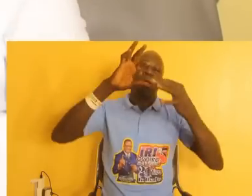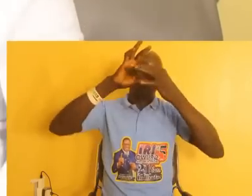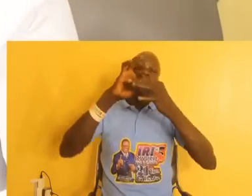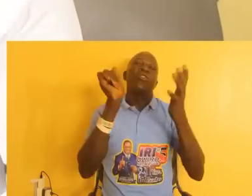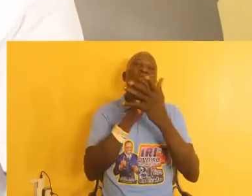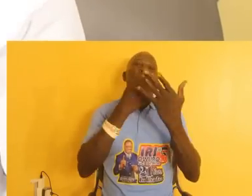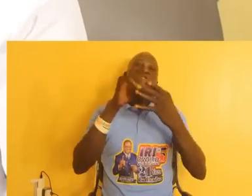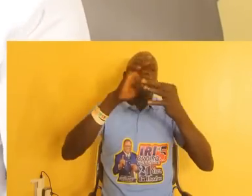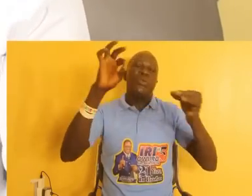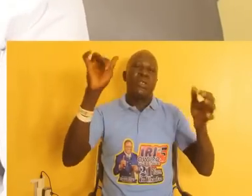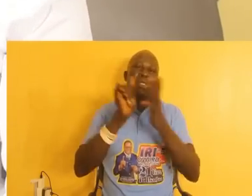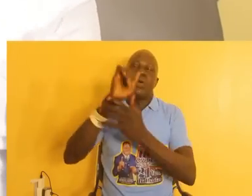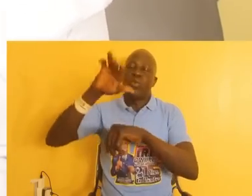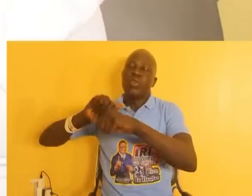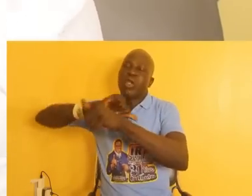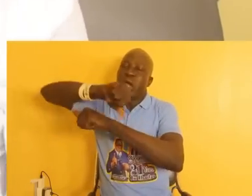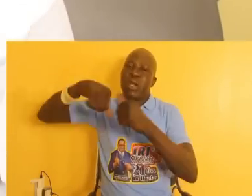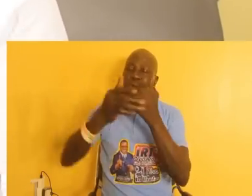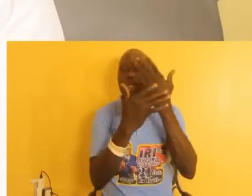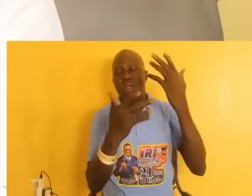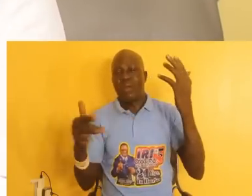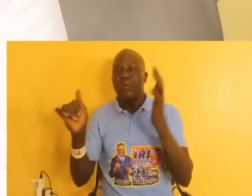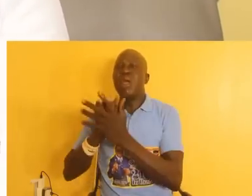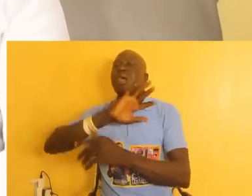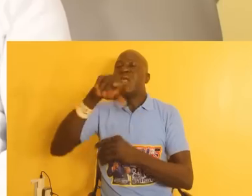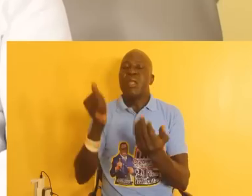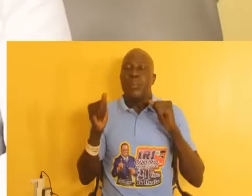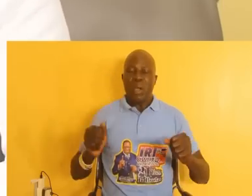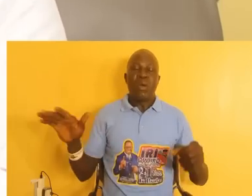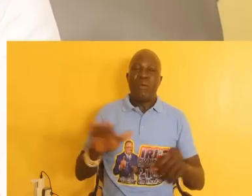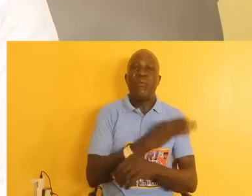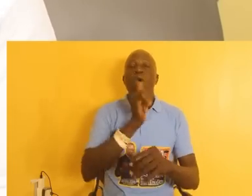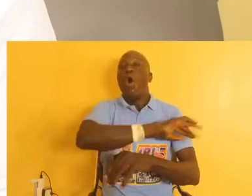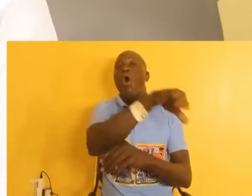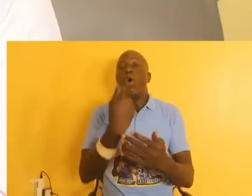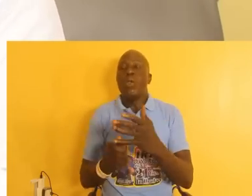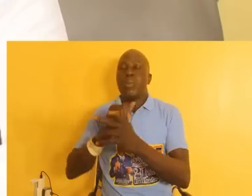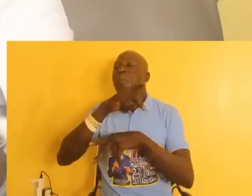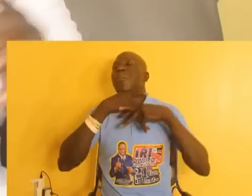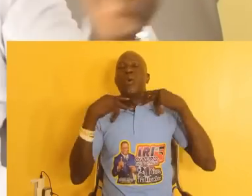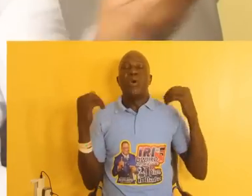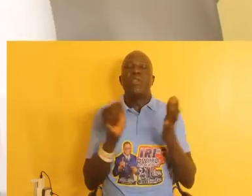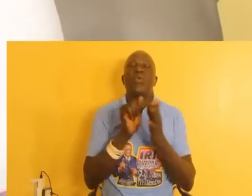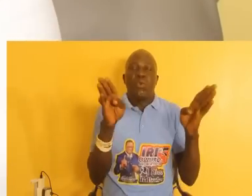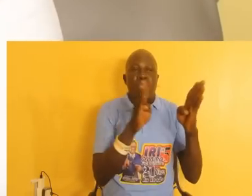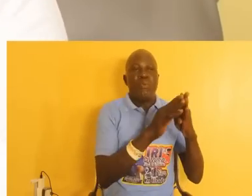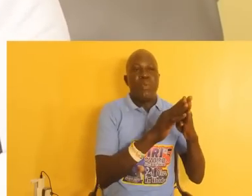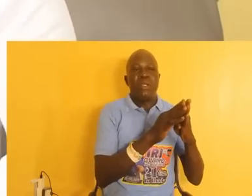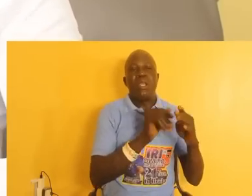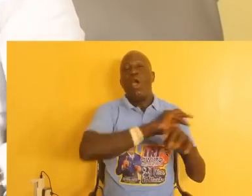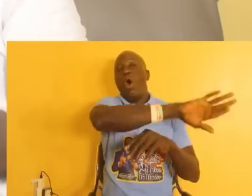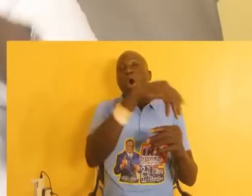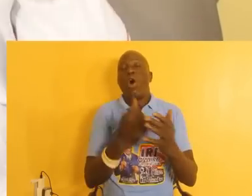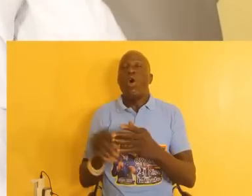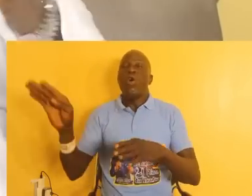ẹ̀mí mímọ́. Àti òróró àtòkè wa. Ó máa ní agbára. Ó fún ẹyin kọ. Àjọ pàdé.